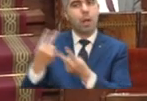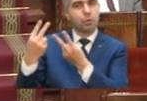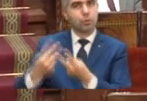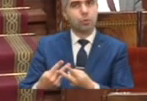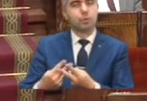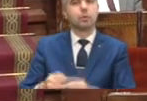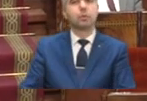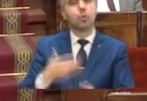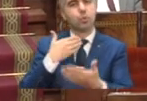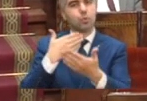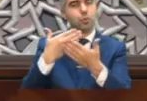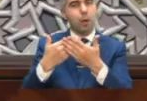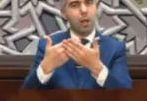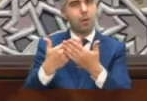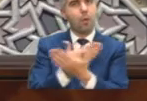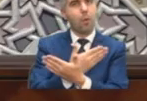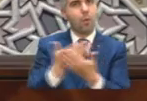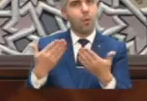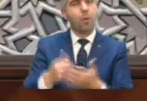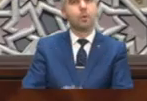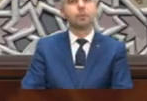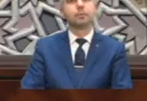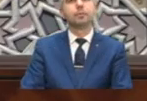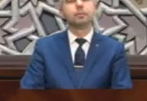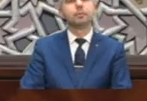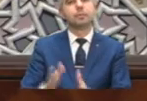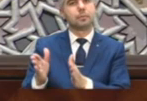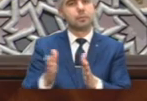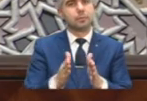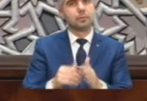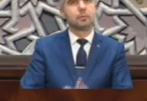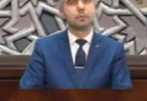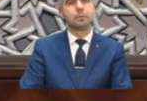شكرا. شكرا سيد النائب المحترم. سيد الرئيس تفضل.